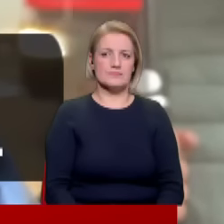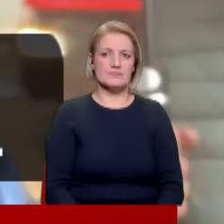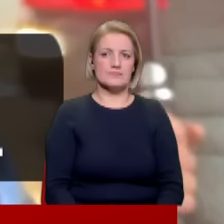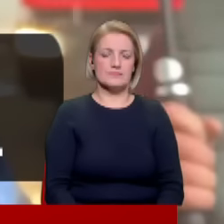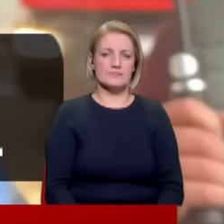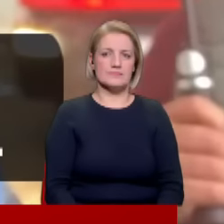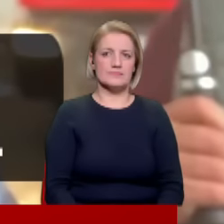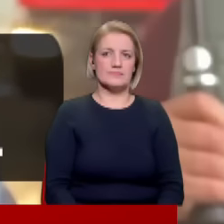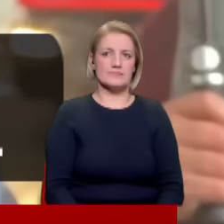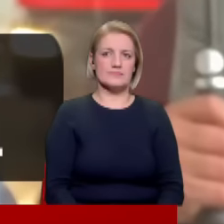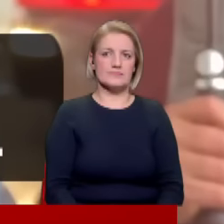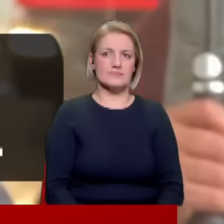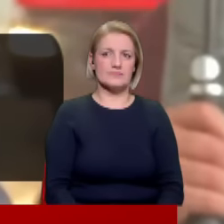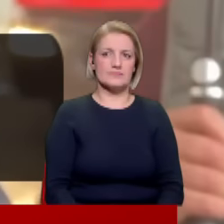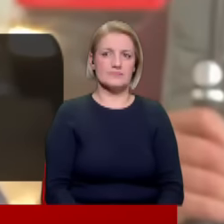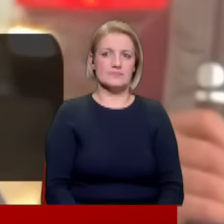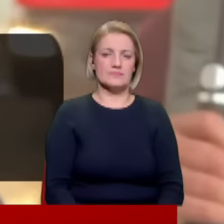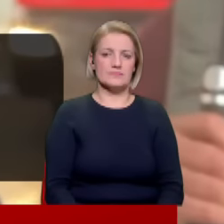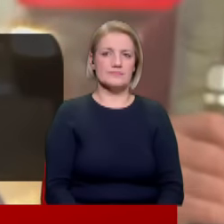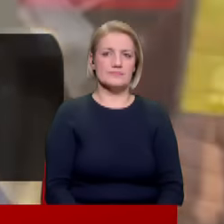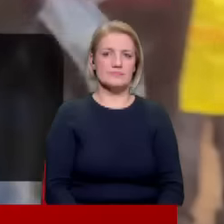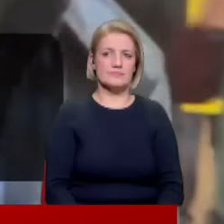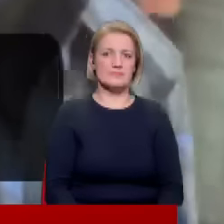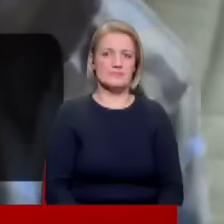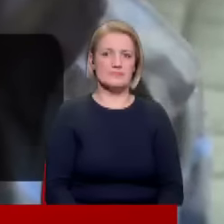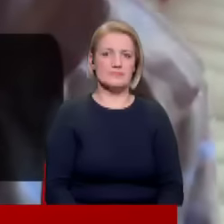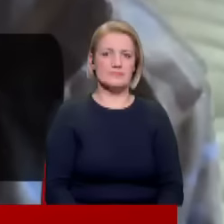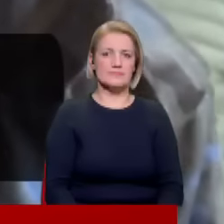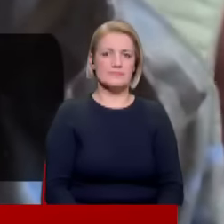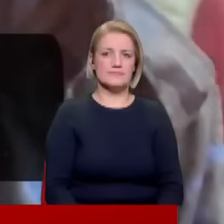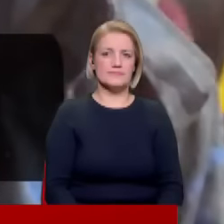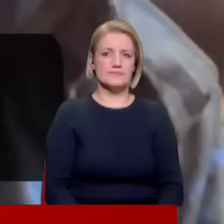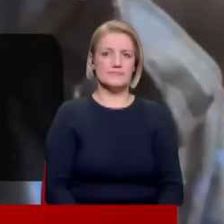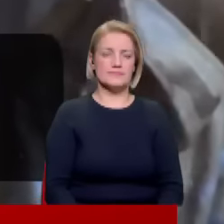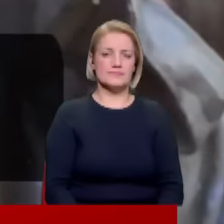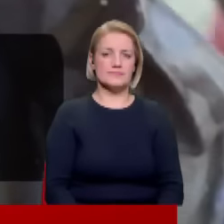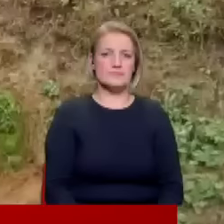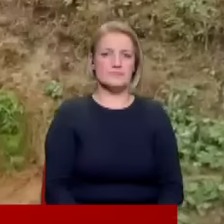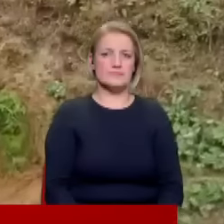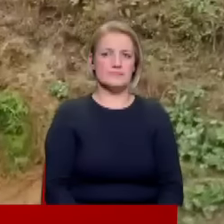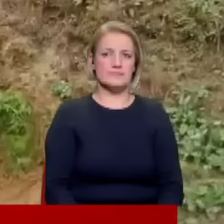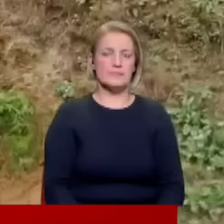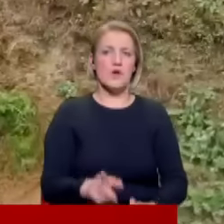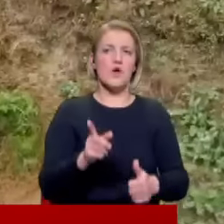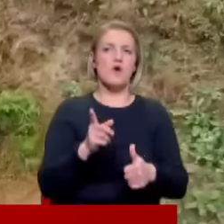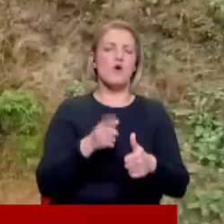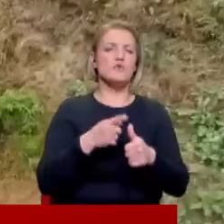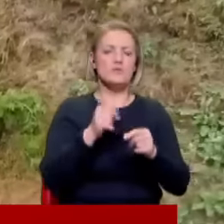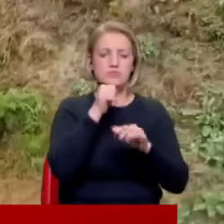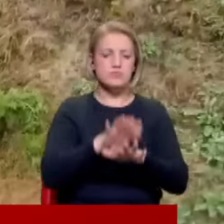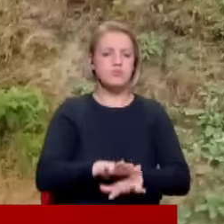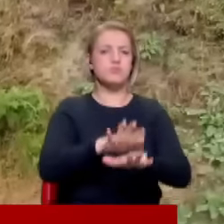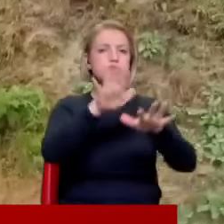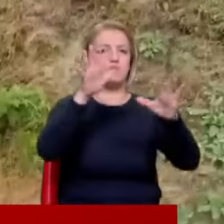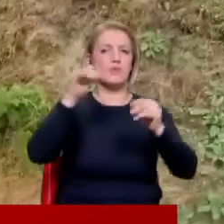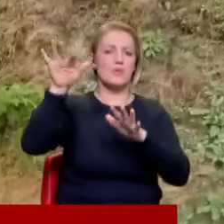dere yataklarımızda buna benzer tehlikeleri görmüştük. Dünün ihmalleri bugün burada toparlamaya çalışıyoruz. Önceki taşkınlar,